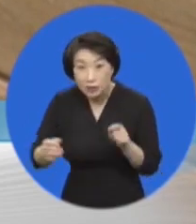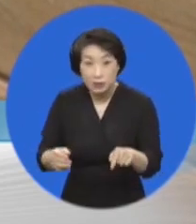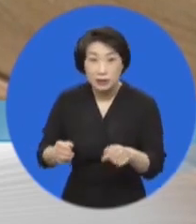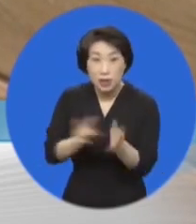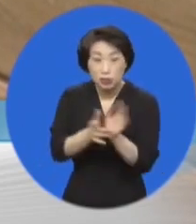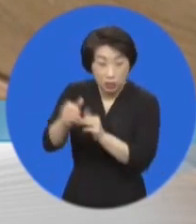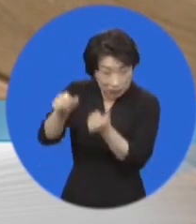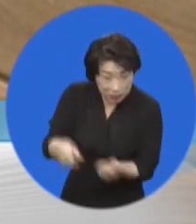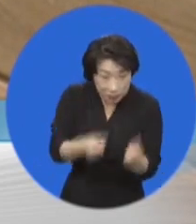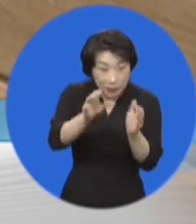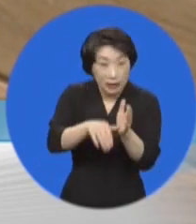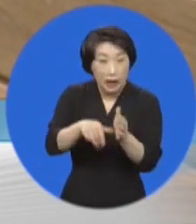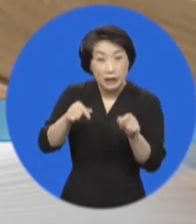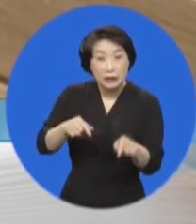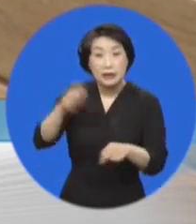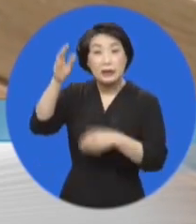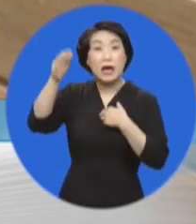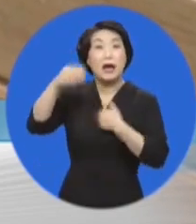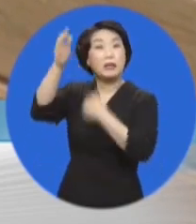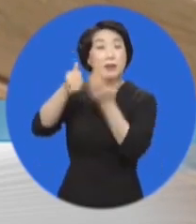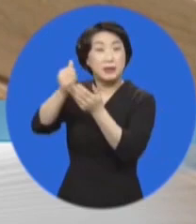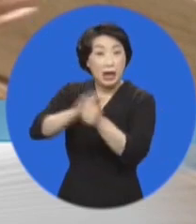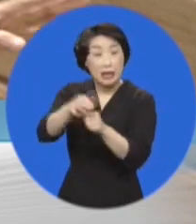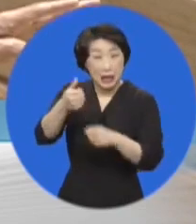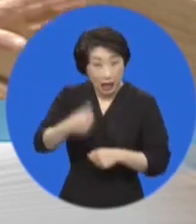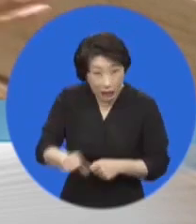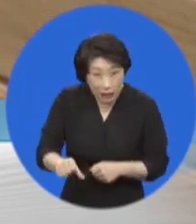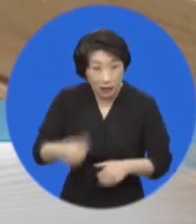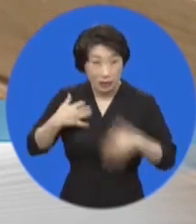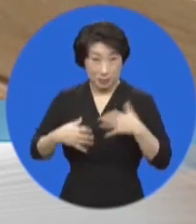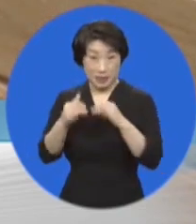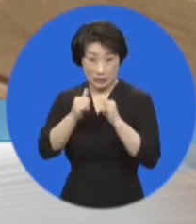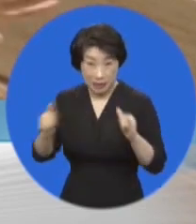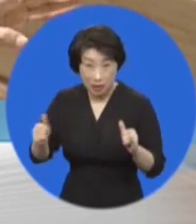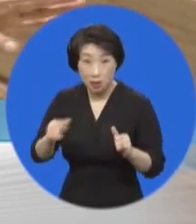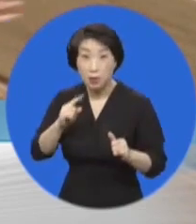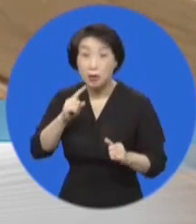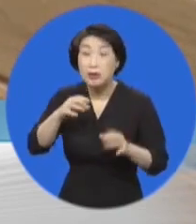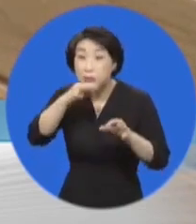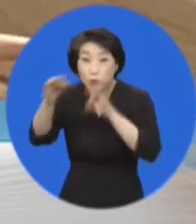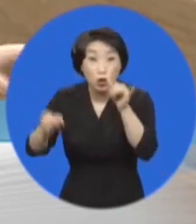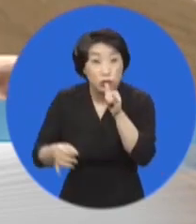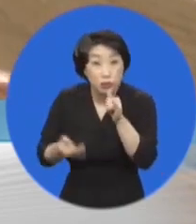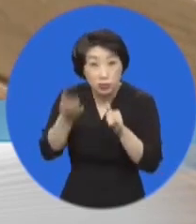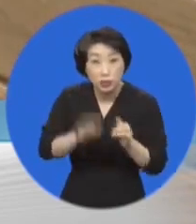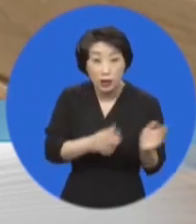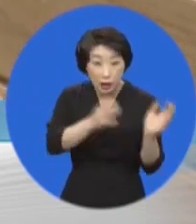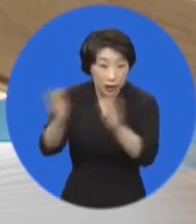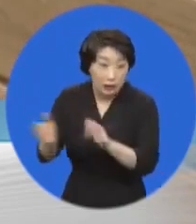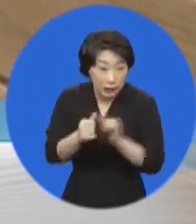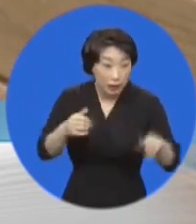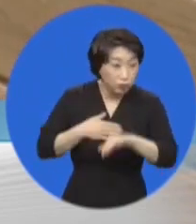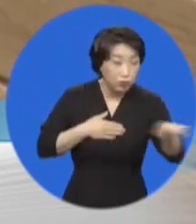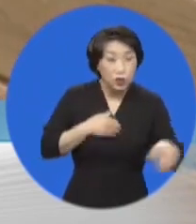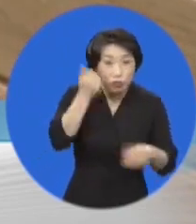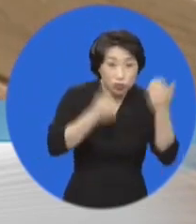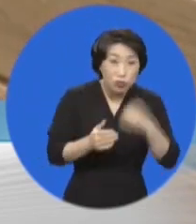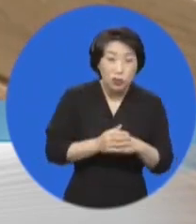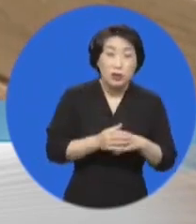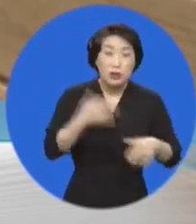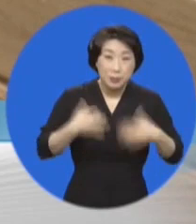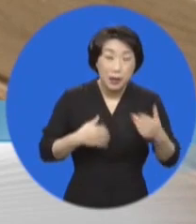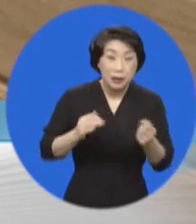기뻐하는 자라고 말했어요. 근데 인간은 누구도 기뻐하거나 사랑하거나 아들이 될 수 없는